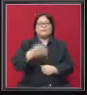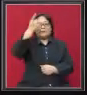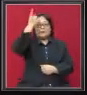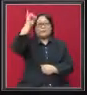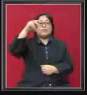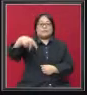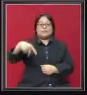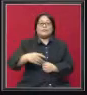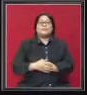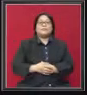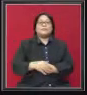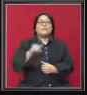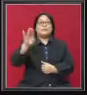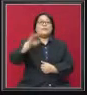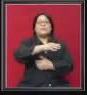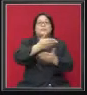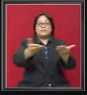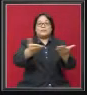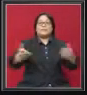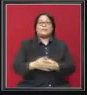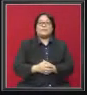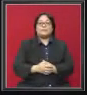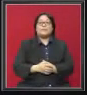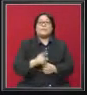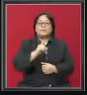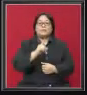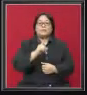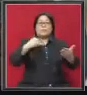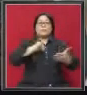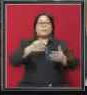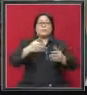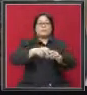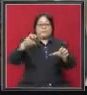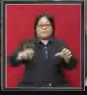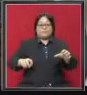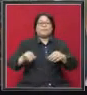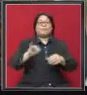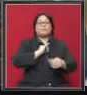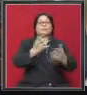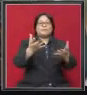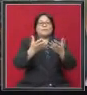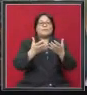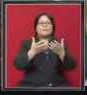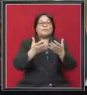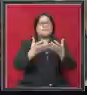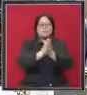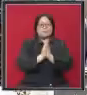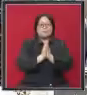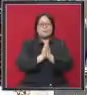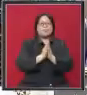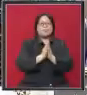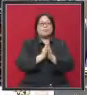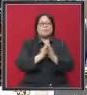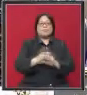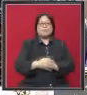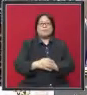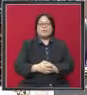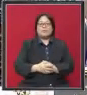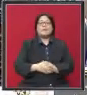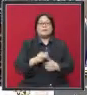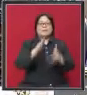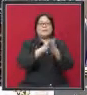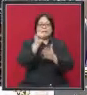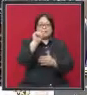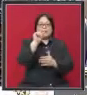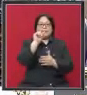Dato' Yang Dipertua, Yang Berhormat semua. Sebelum saya mengundur diri, ingin saya mengajak ahli.